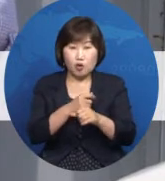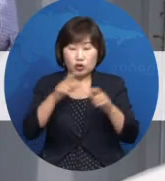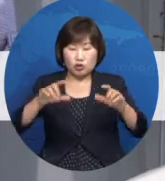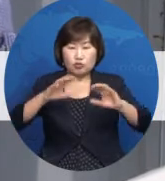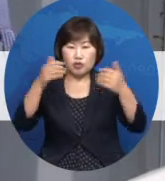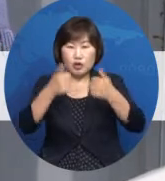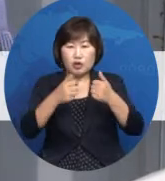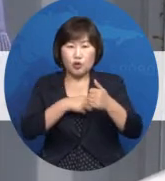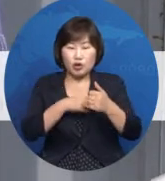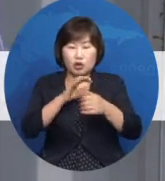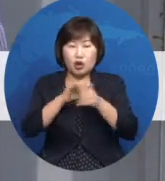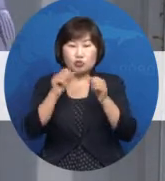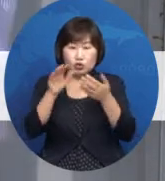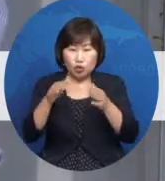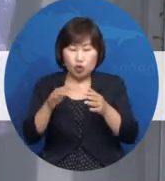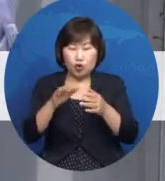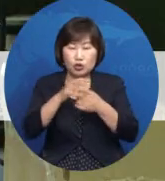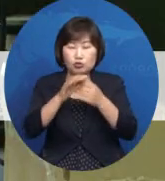국회의원과 경상북도,